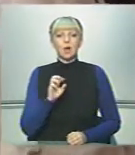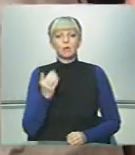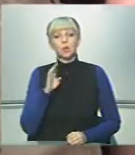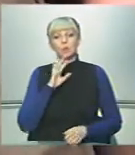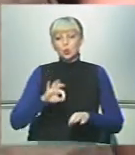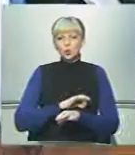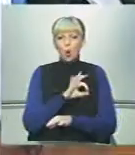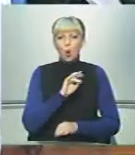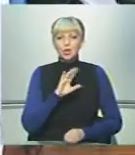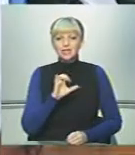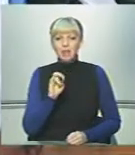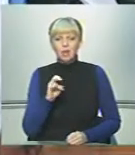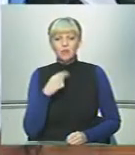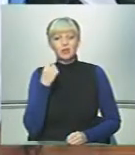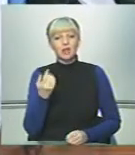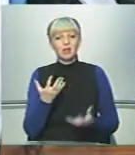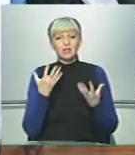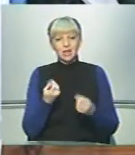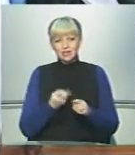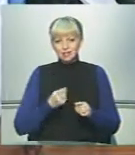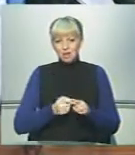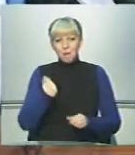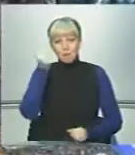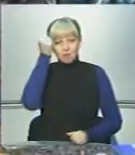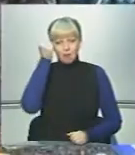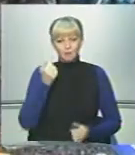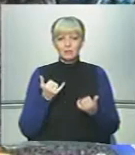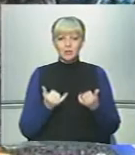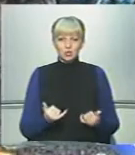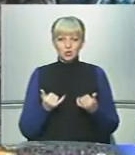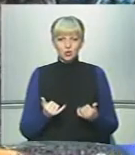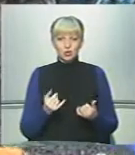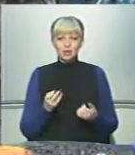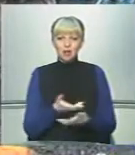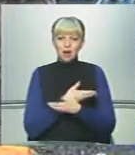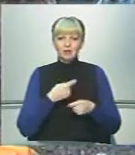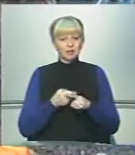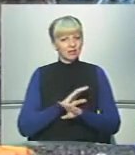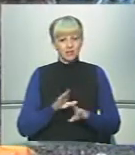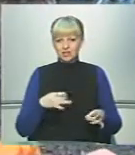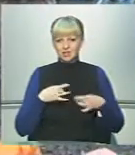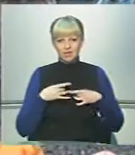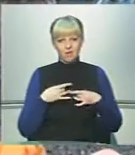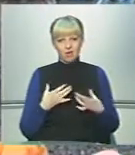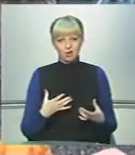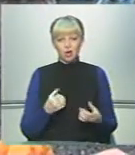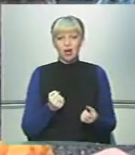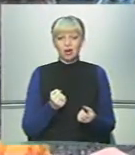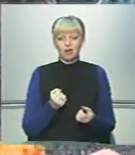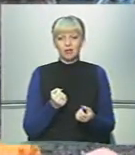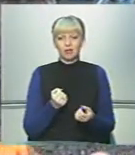дружина Оксана. Каже, для неї цей день пам'ятний. Сьогодні для нас це не свято, а